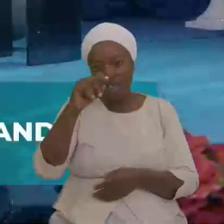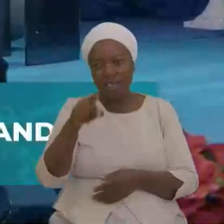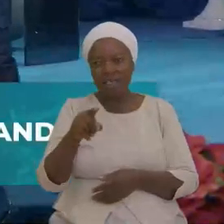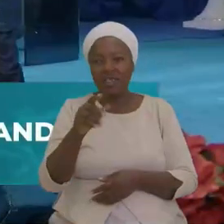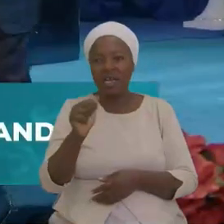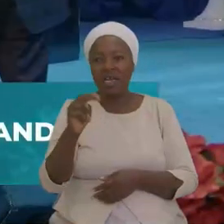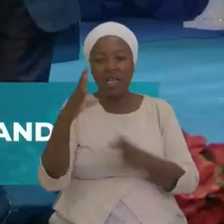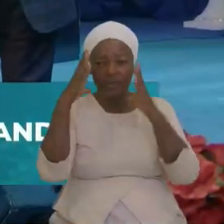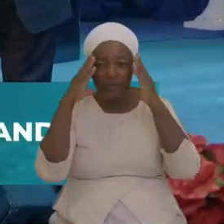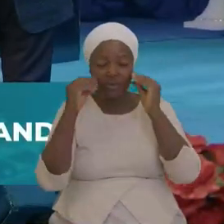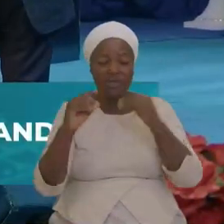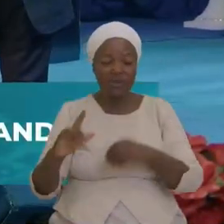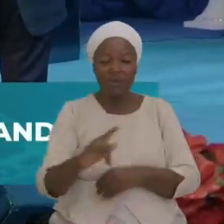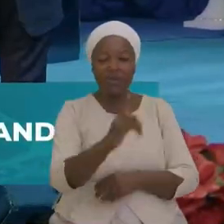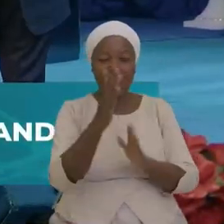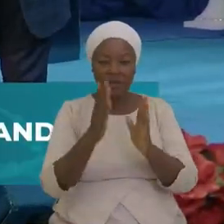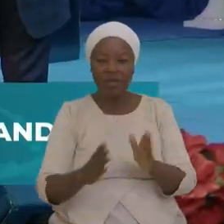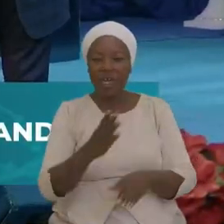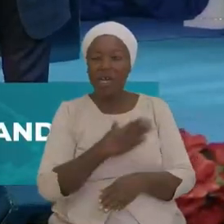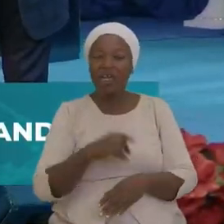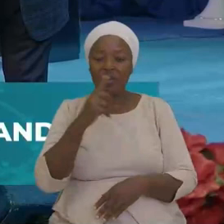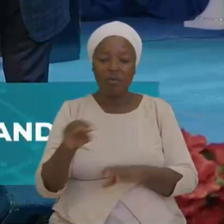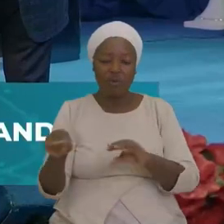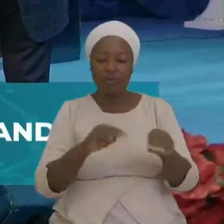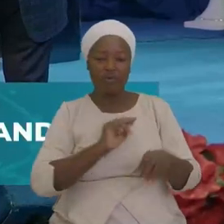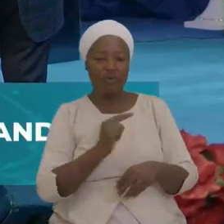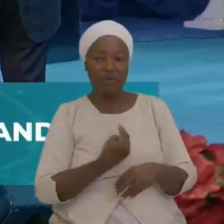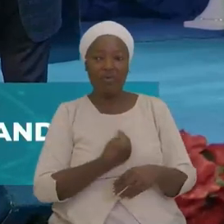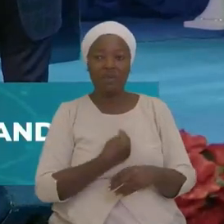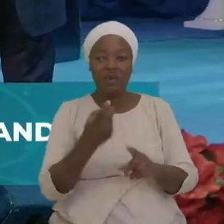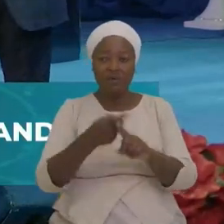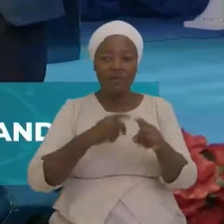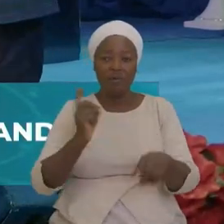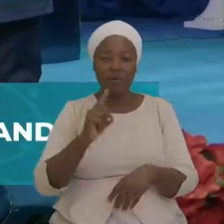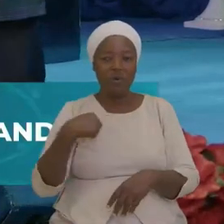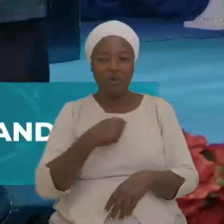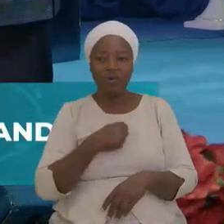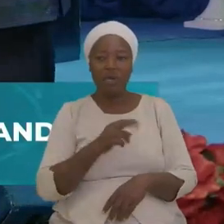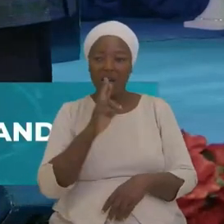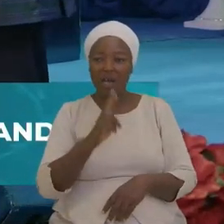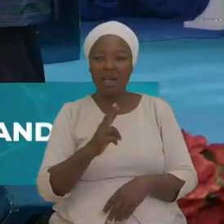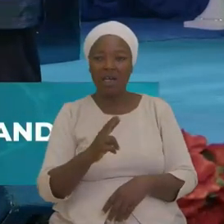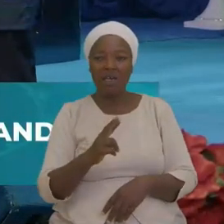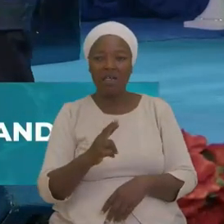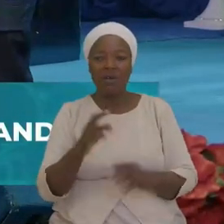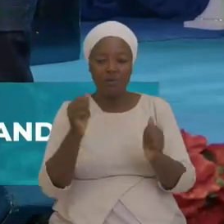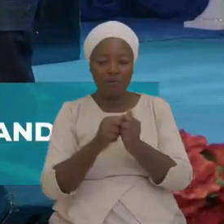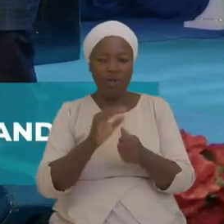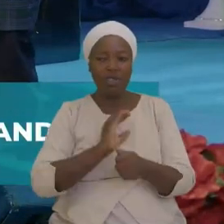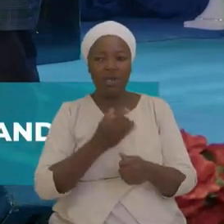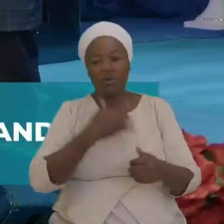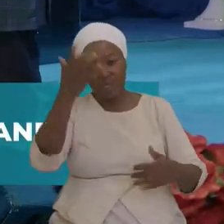qu'il est un pilote expérimenté et il nous conduira de là où nous sommes, hors